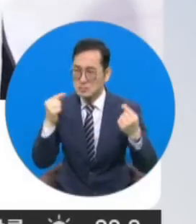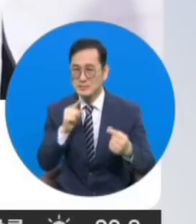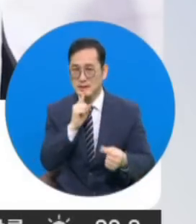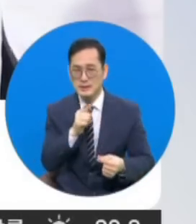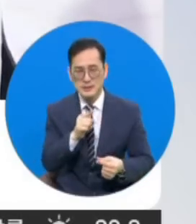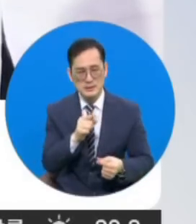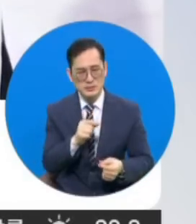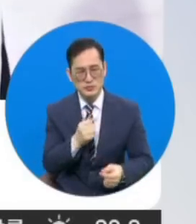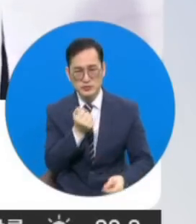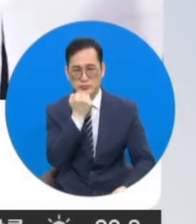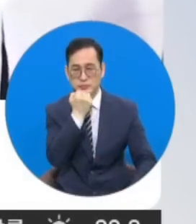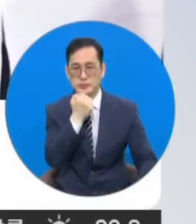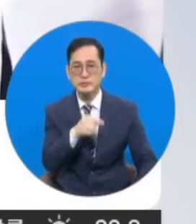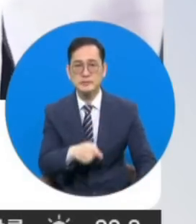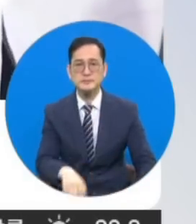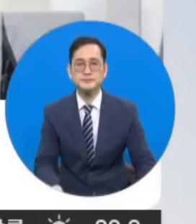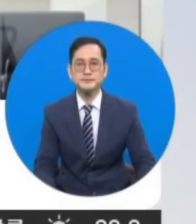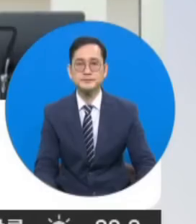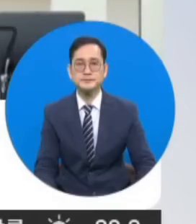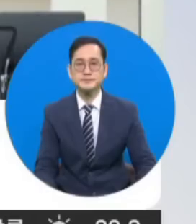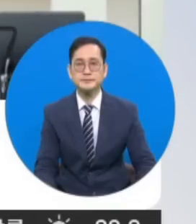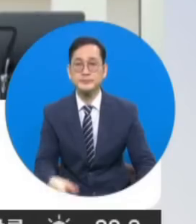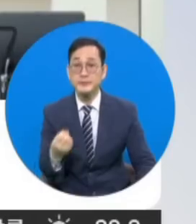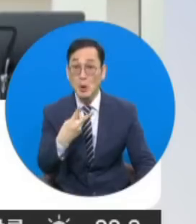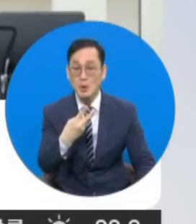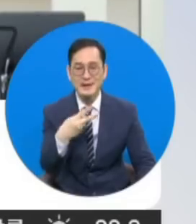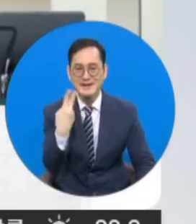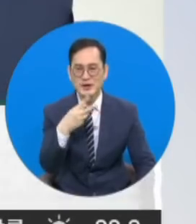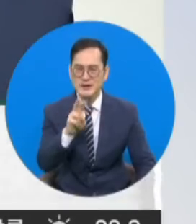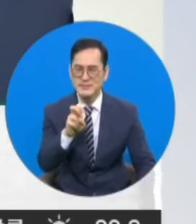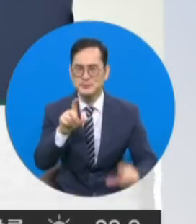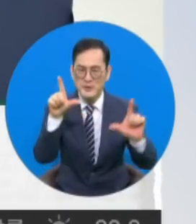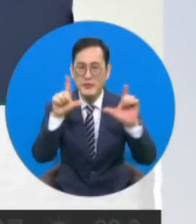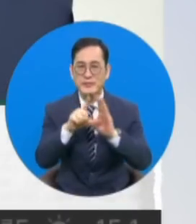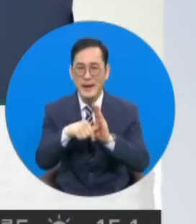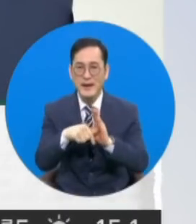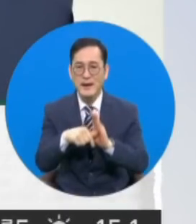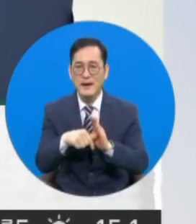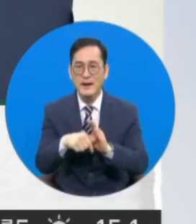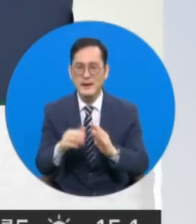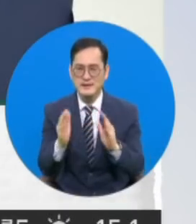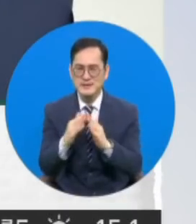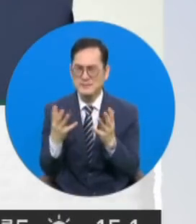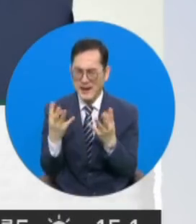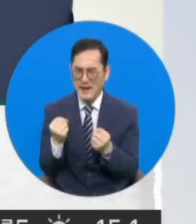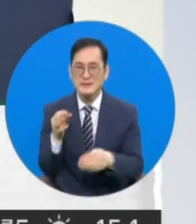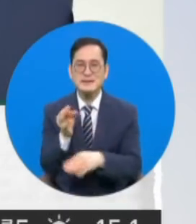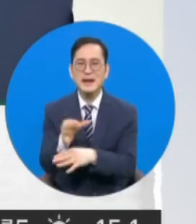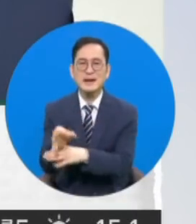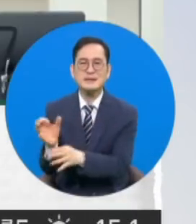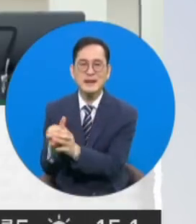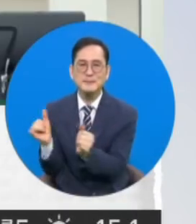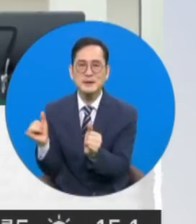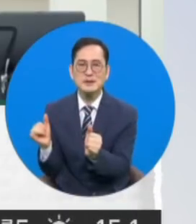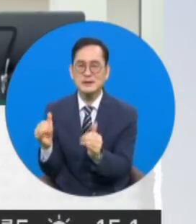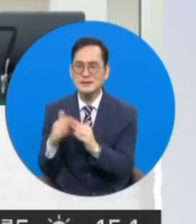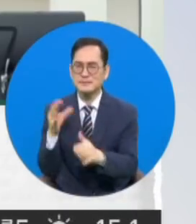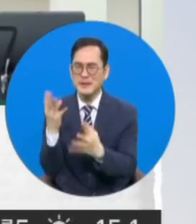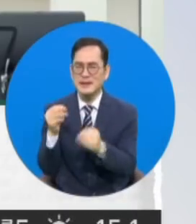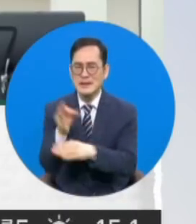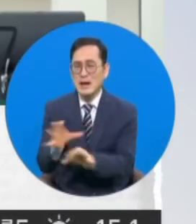김남구 의원이 2020년에 그때 다주택자들의 그 투기가 한참 문제가 됐을 때 무슨 얘기를